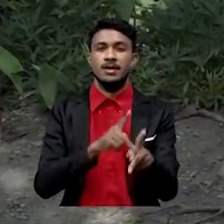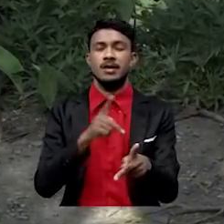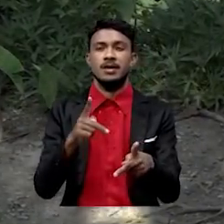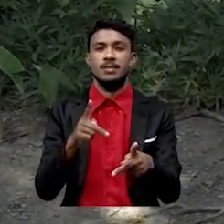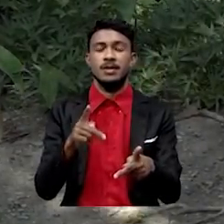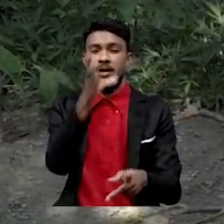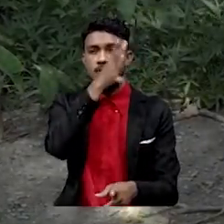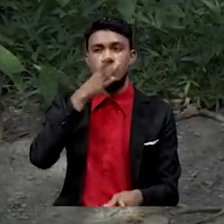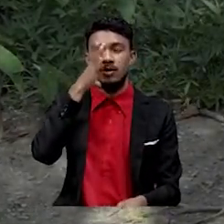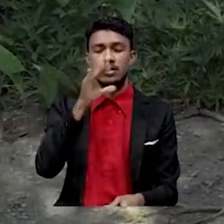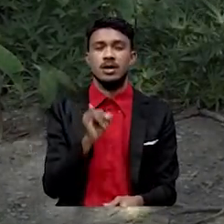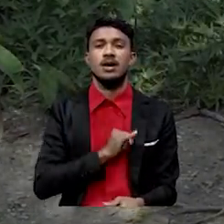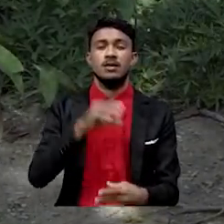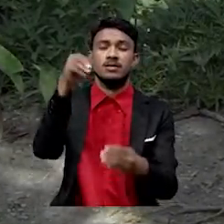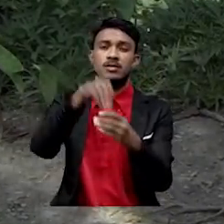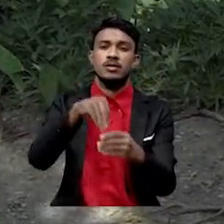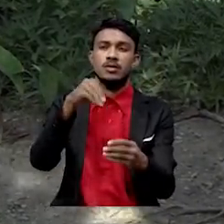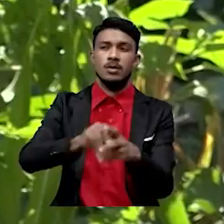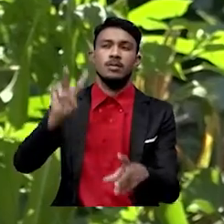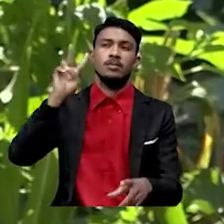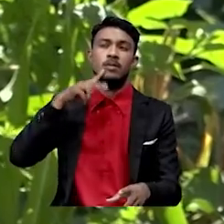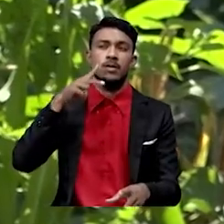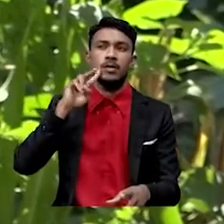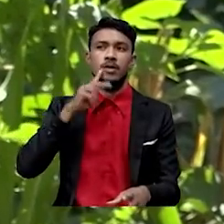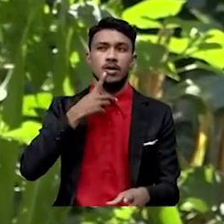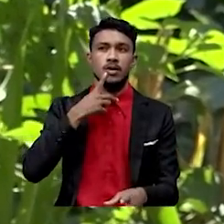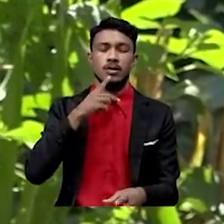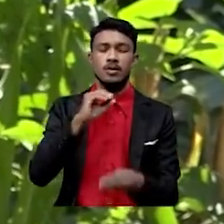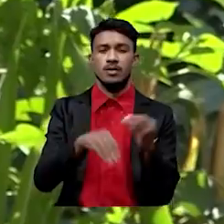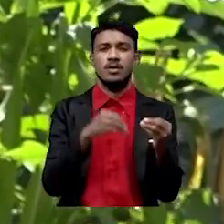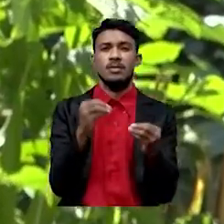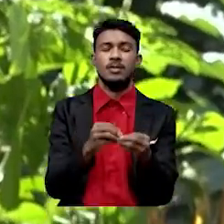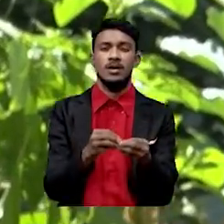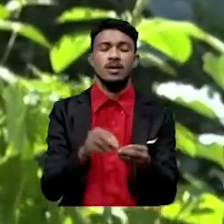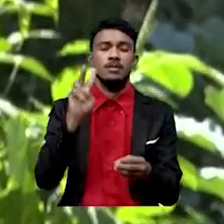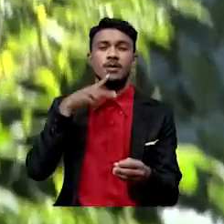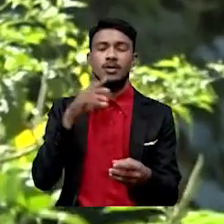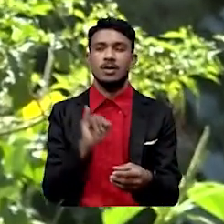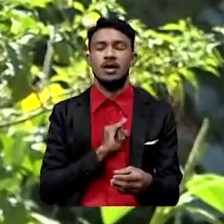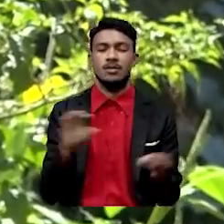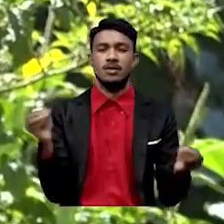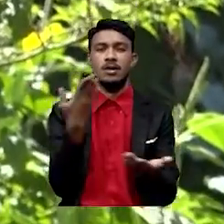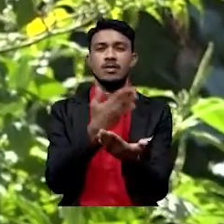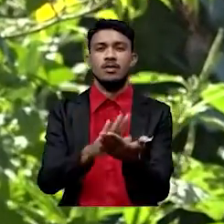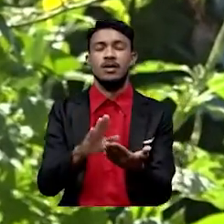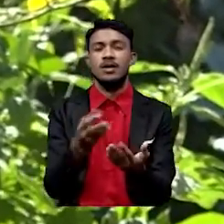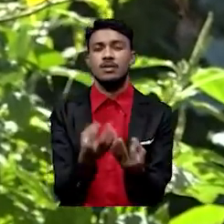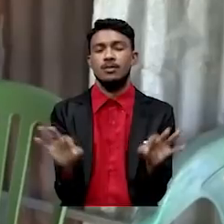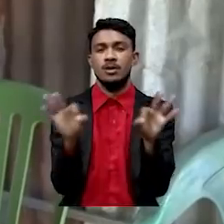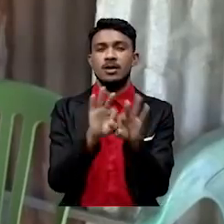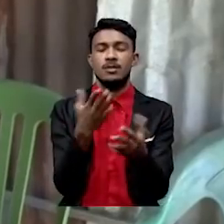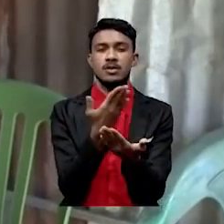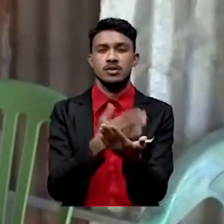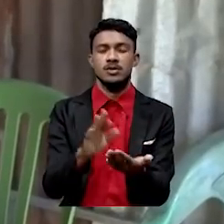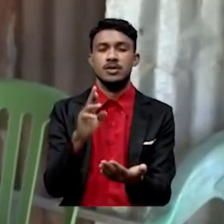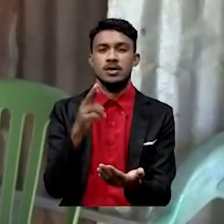hau si prese hele ho modo ser ne hatu ku. Kono ba modo hau la sai osan dor sosa, importante hau sosa fos dit. Sati